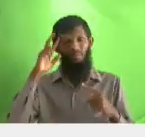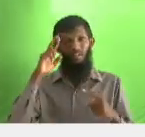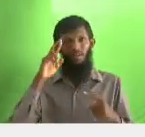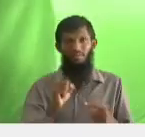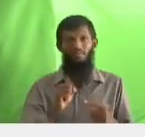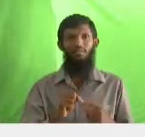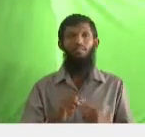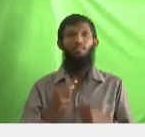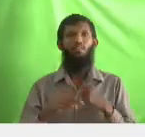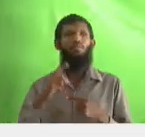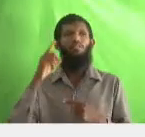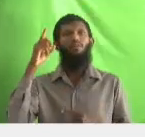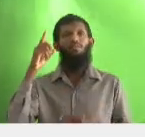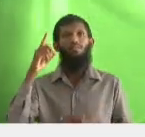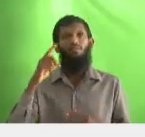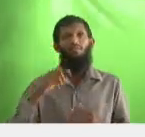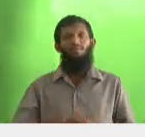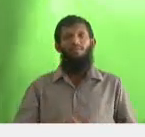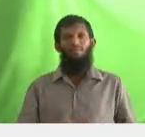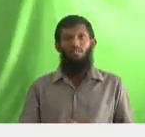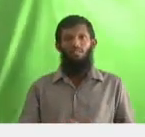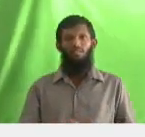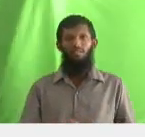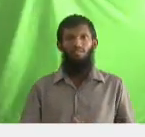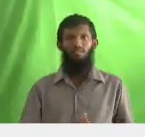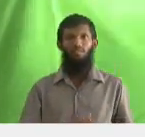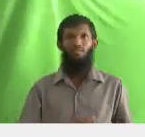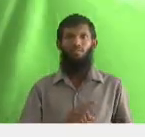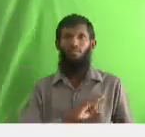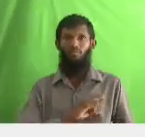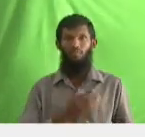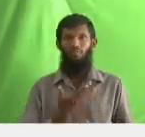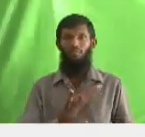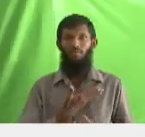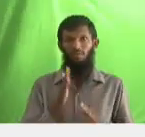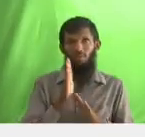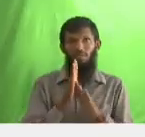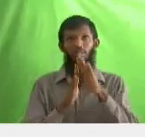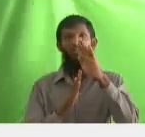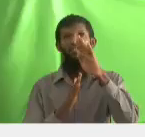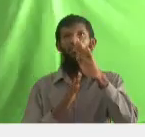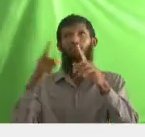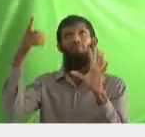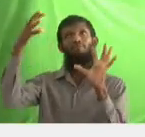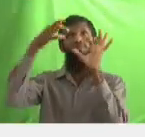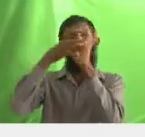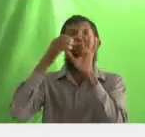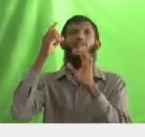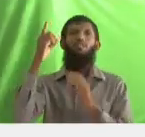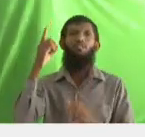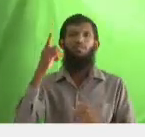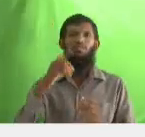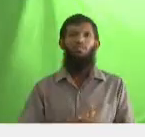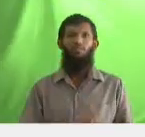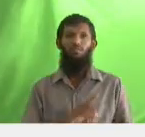the consciousness of Allah to develop the correct relationship with your Maker, the one whom you are